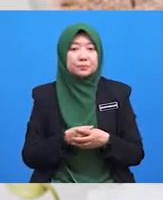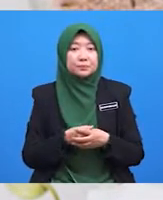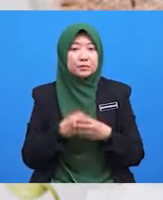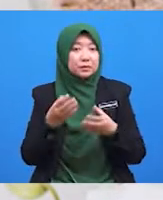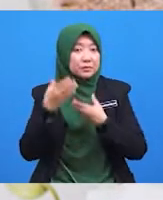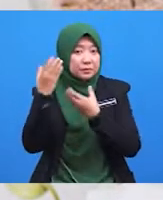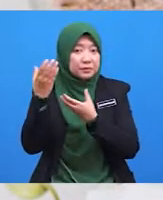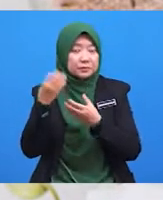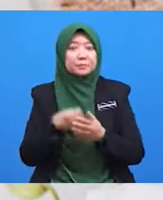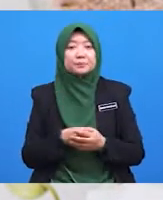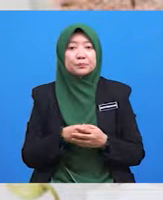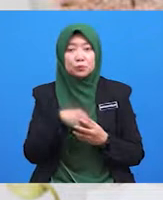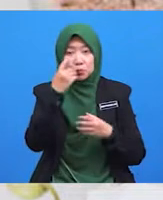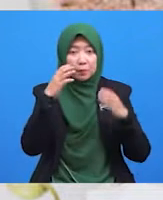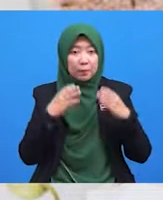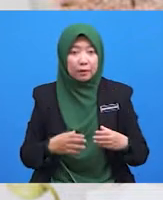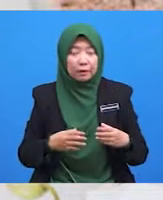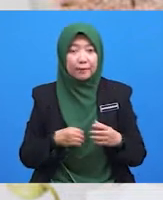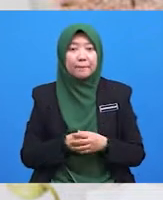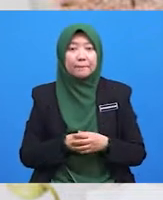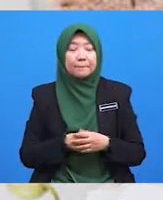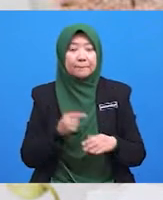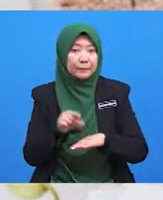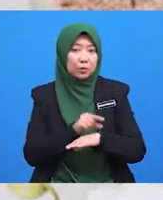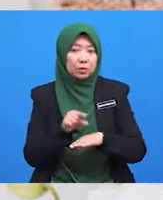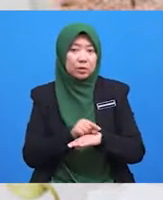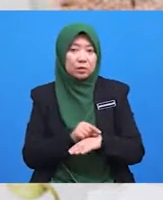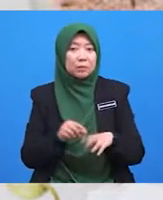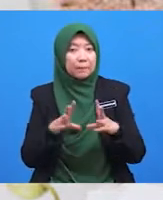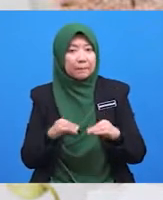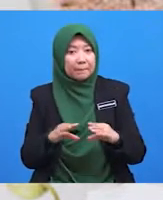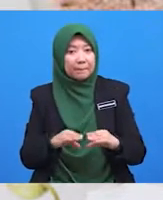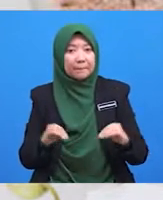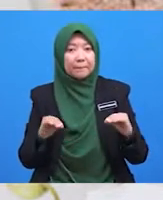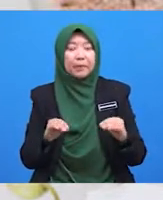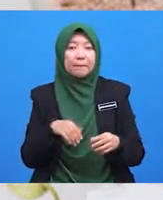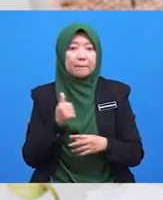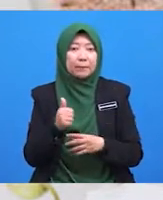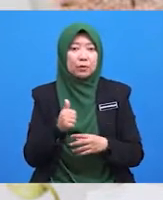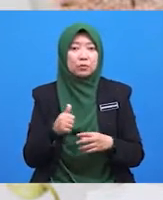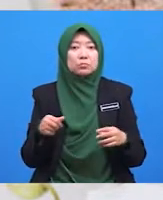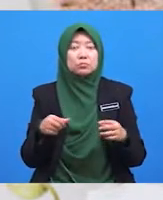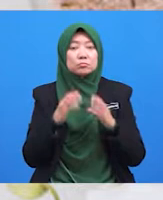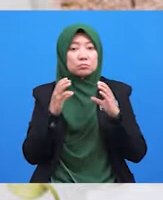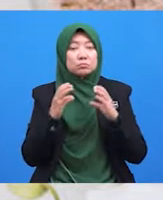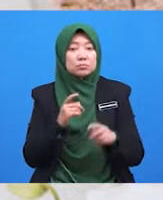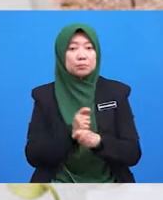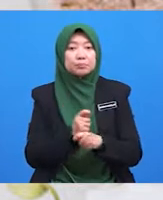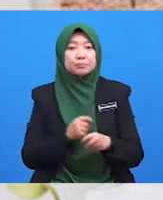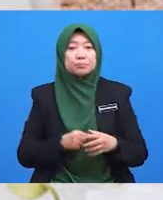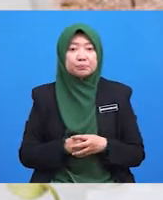Seterusnya, cadangkan kepada pelanggan penggunaan pelembap yang bagus secara tetap.